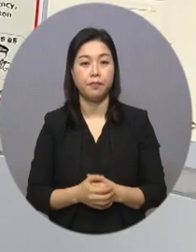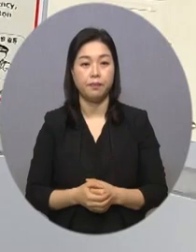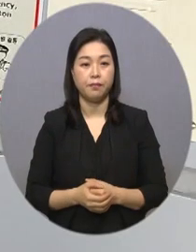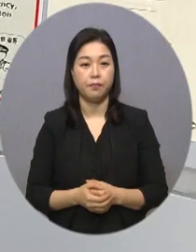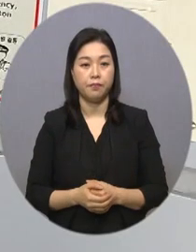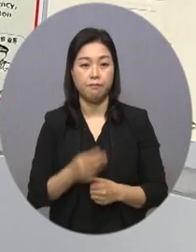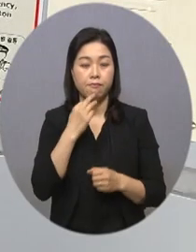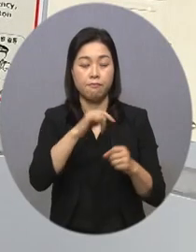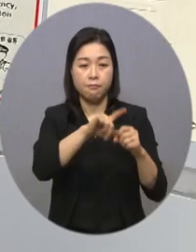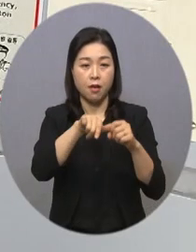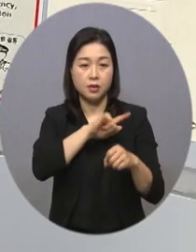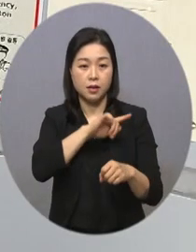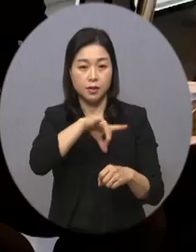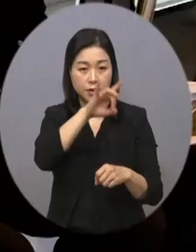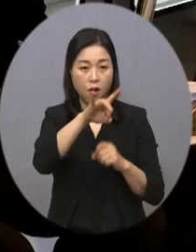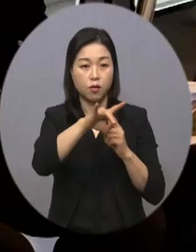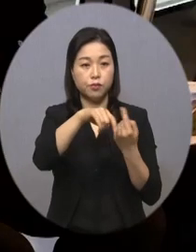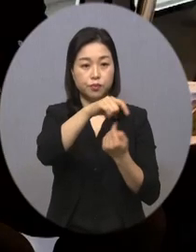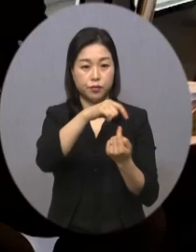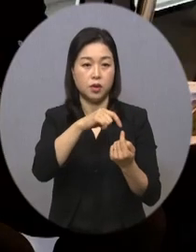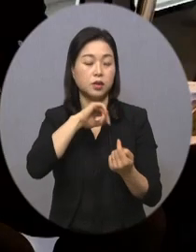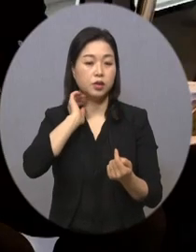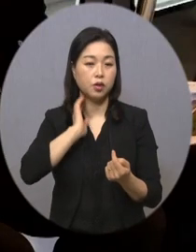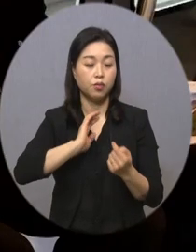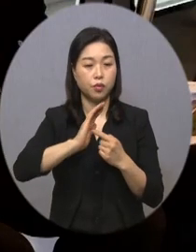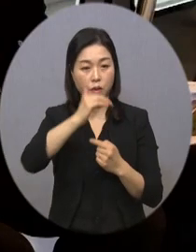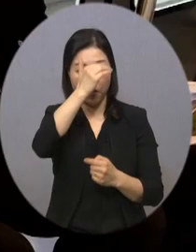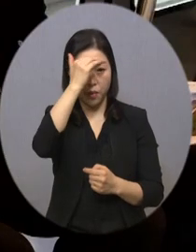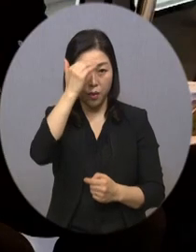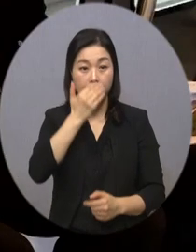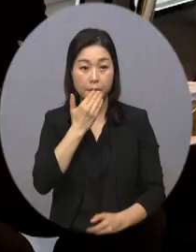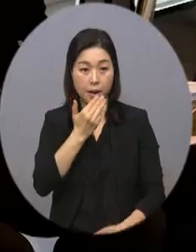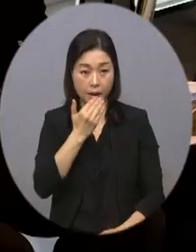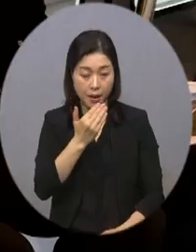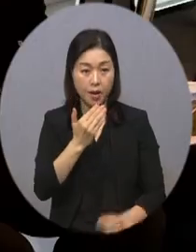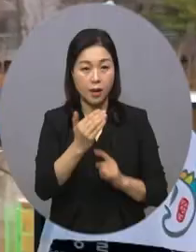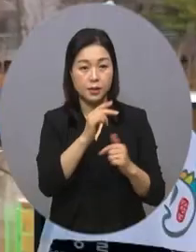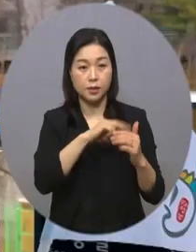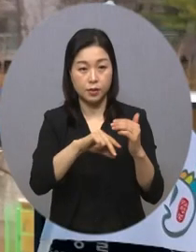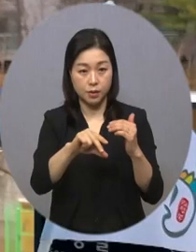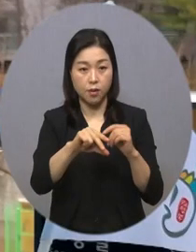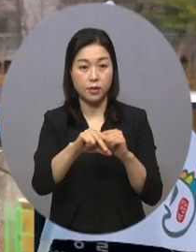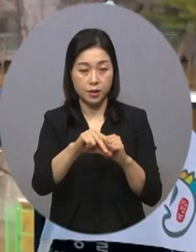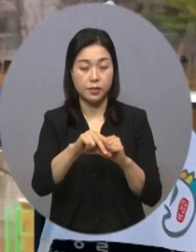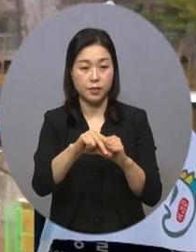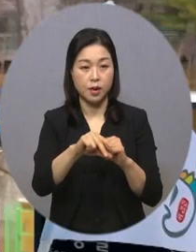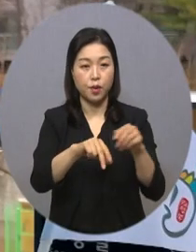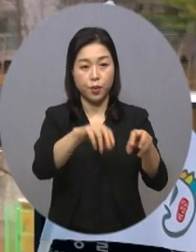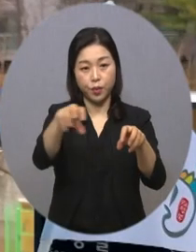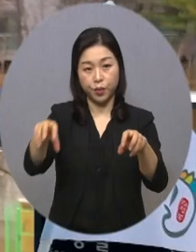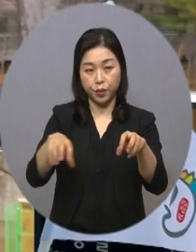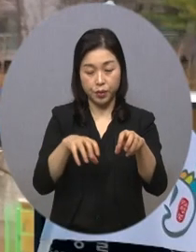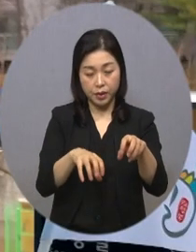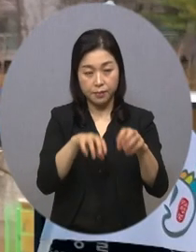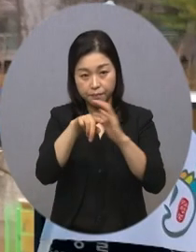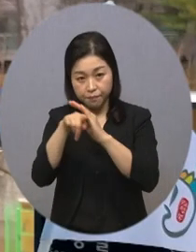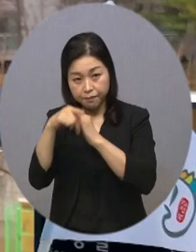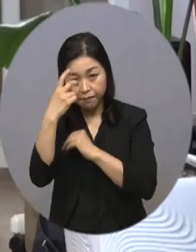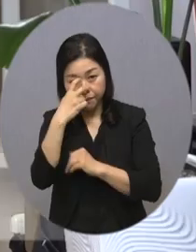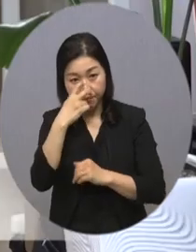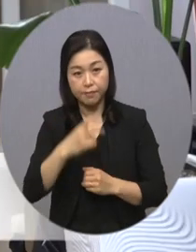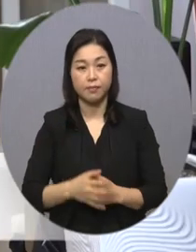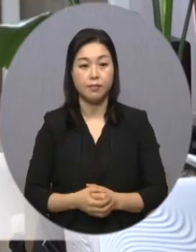수도권 최초 운행되고 의정부의 경관을 바라볼 수 있는 경전철을 이용해 동네 구석구석을